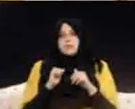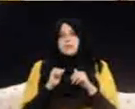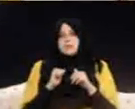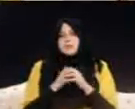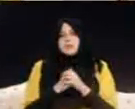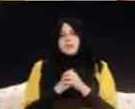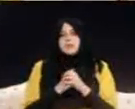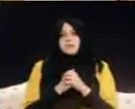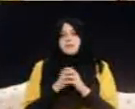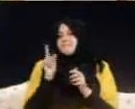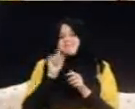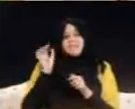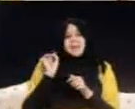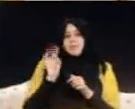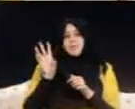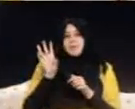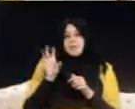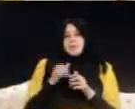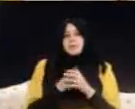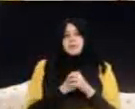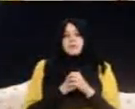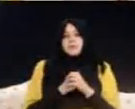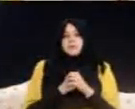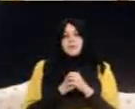ظل، هذه مرفوضة